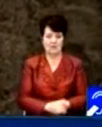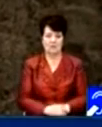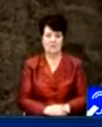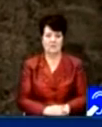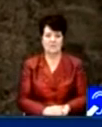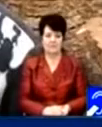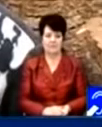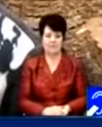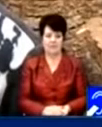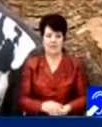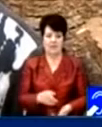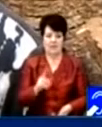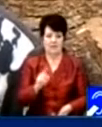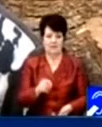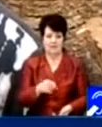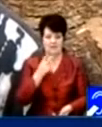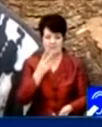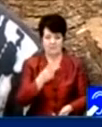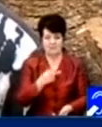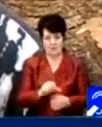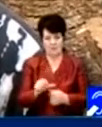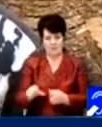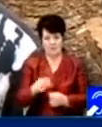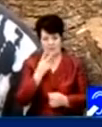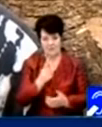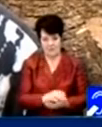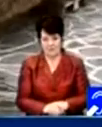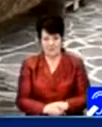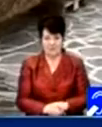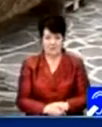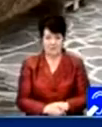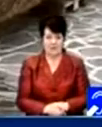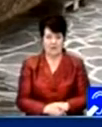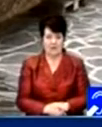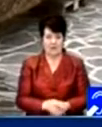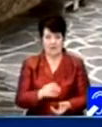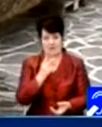e o piesă aparte, adică nu e un buștean. Au semnalat